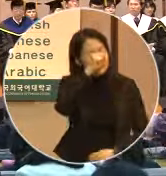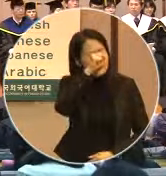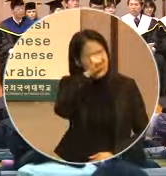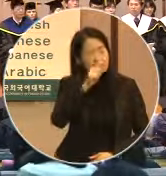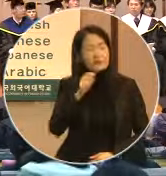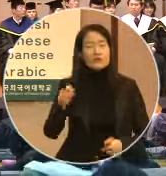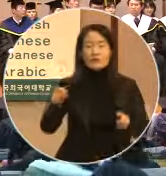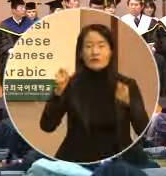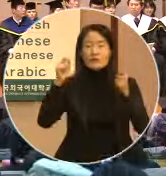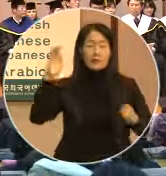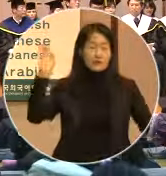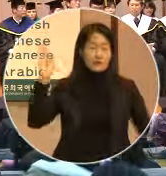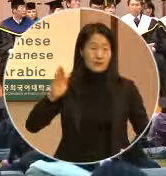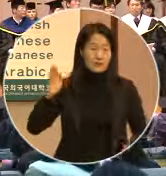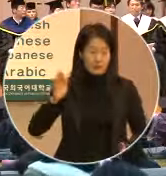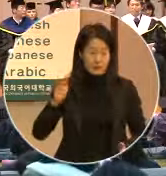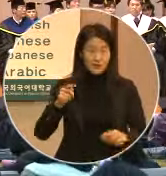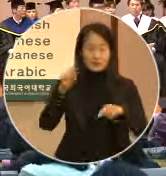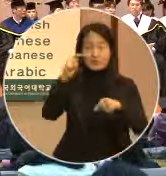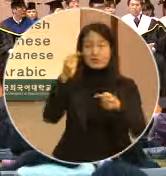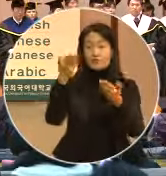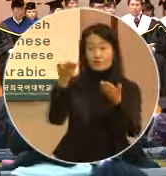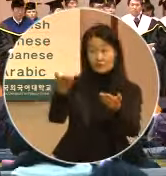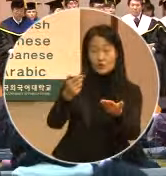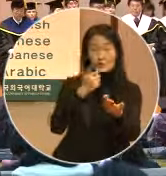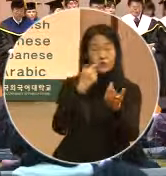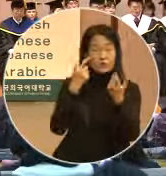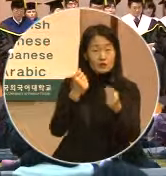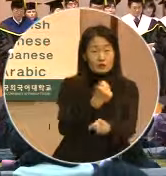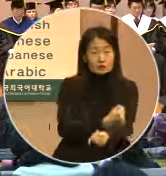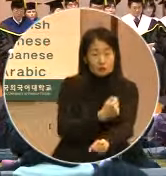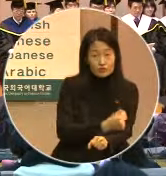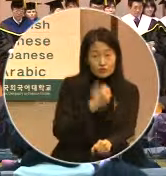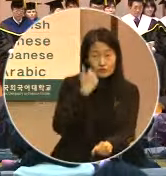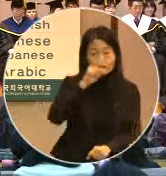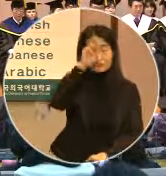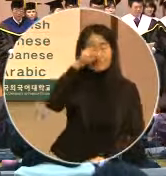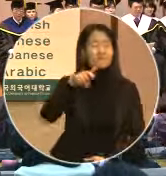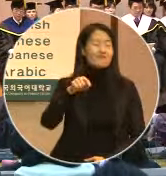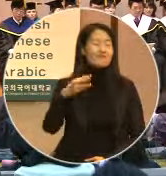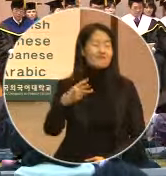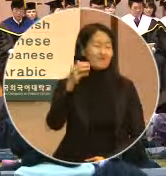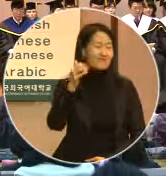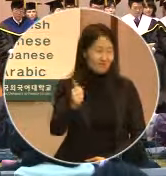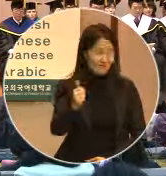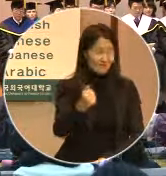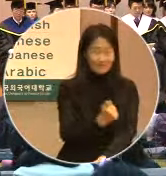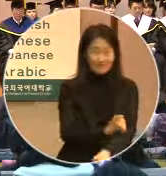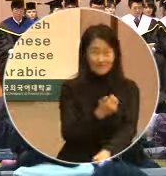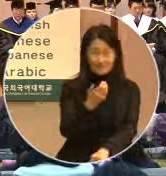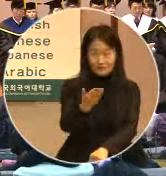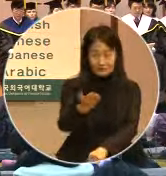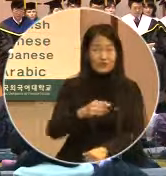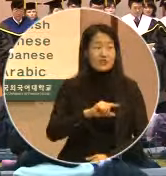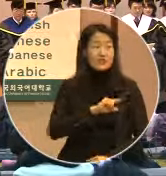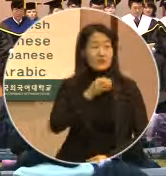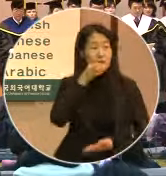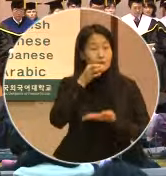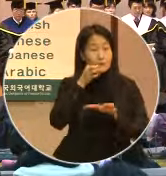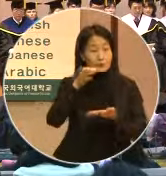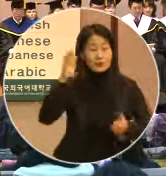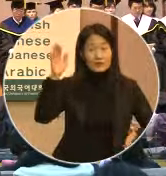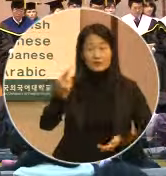우수한 졸업생에게 수여되는 상입니다. 역시 박철 총장님께서 수여하시겠습니다. 호명하는 수상자는 단상으로